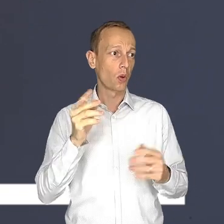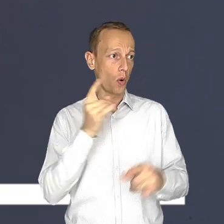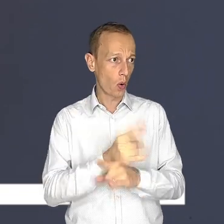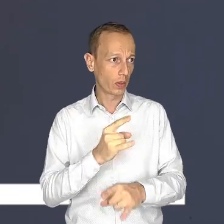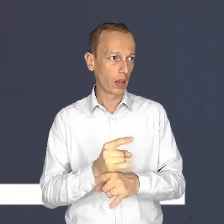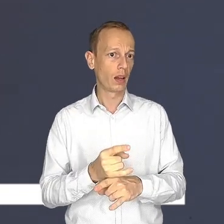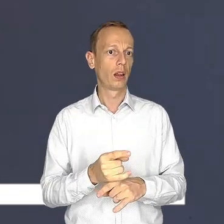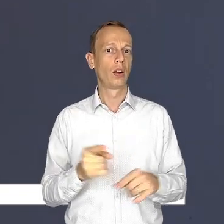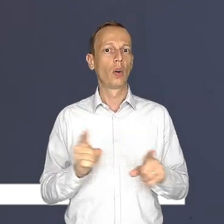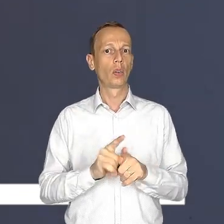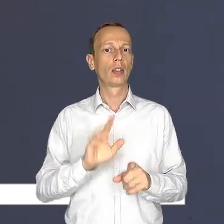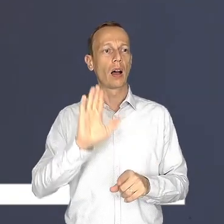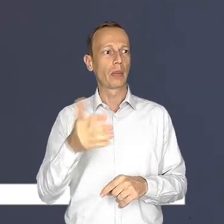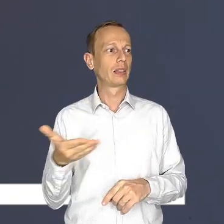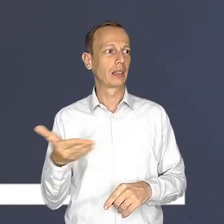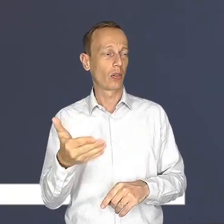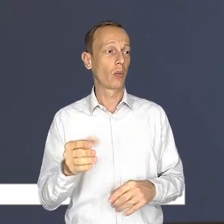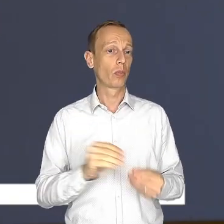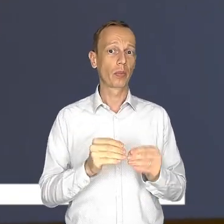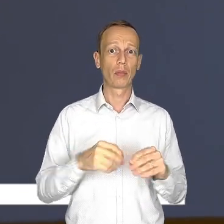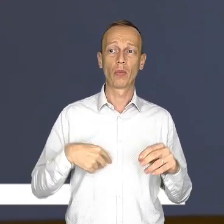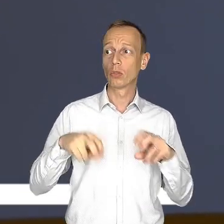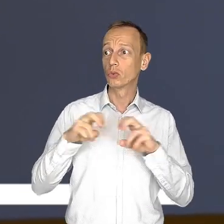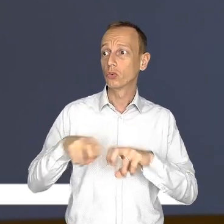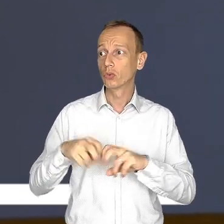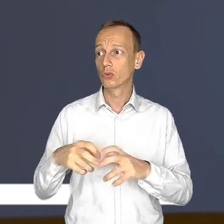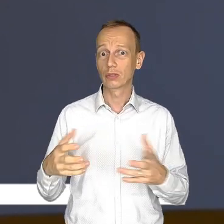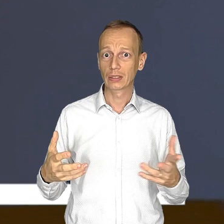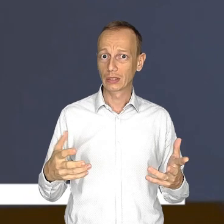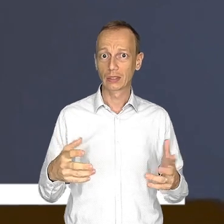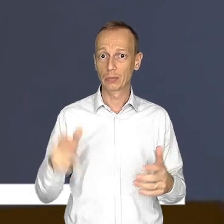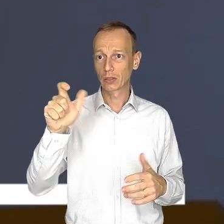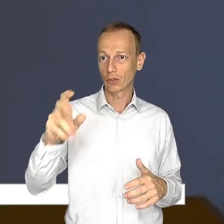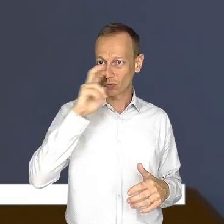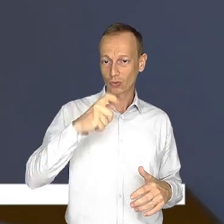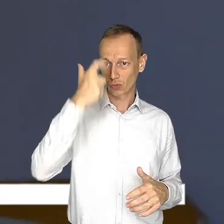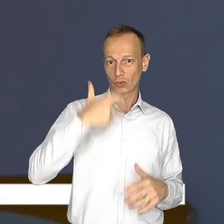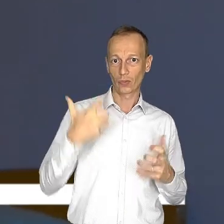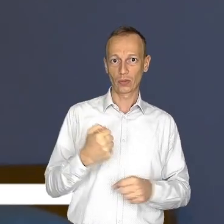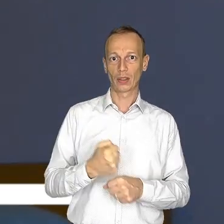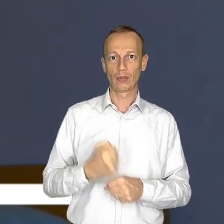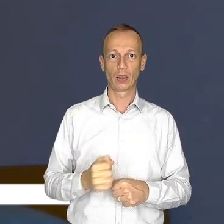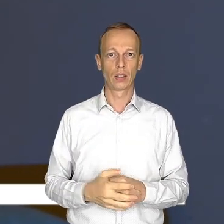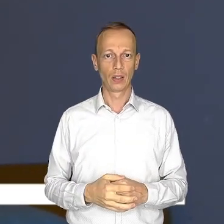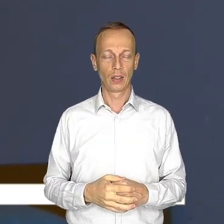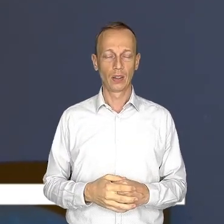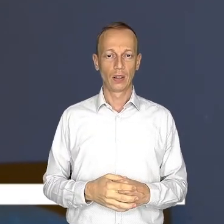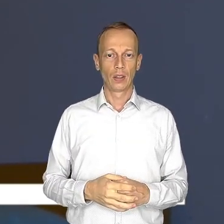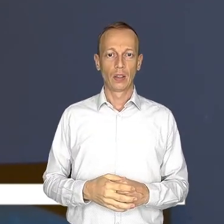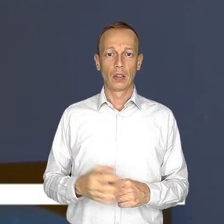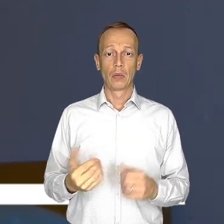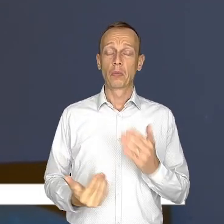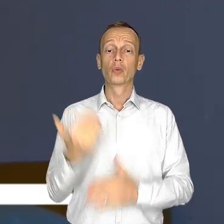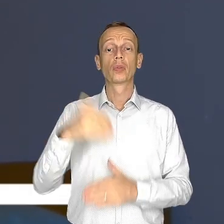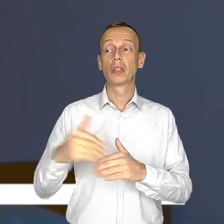qui cherche le restaurant, c'est le restaurant qui me cherche. Qu'est-ce que tu fais de tes journées ? De mes journées,